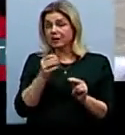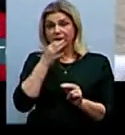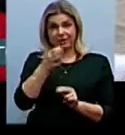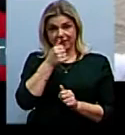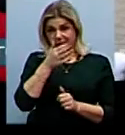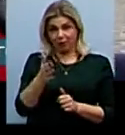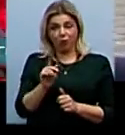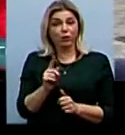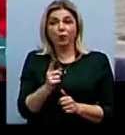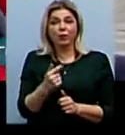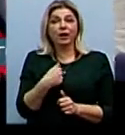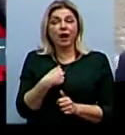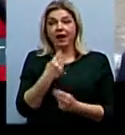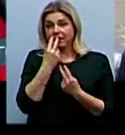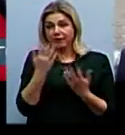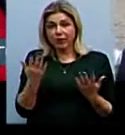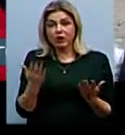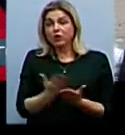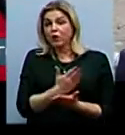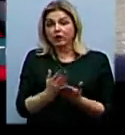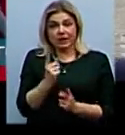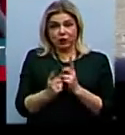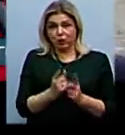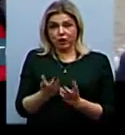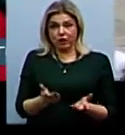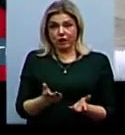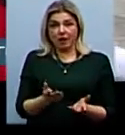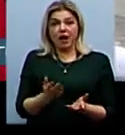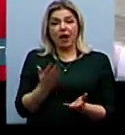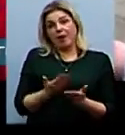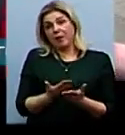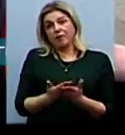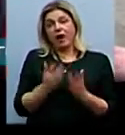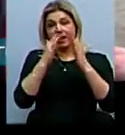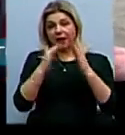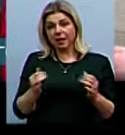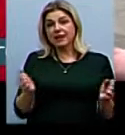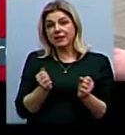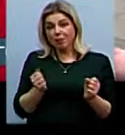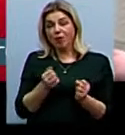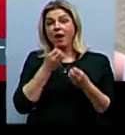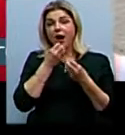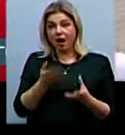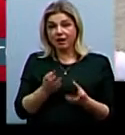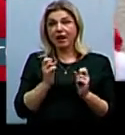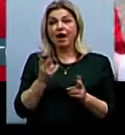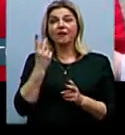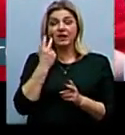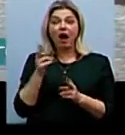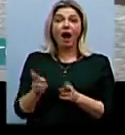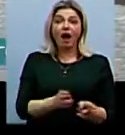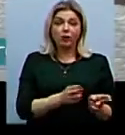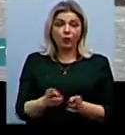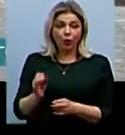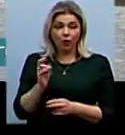я не бачу зовсім ніяких зрушень, хіба що ялинка зимова, гарна, як завжди, каток льодовий, якщо